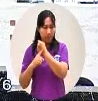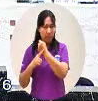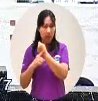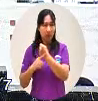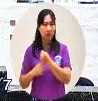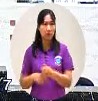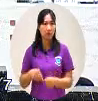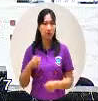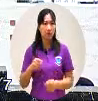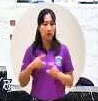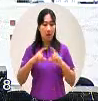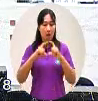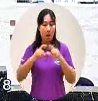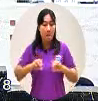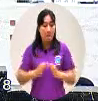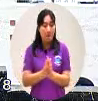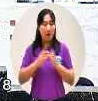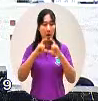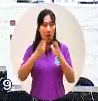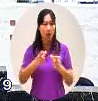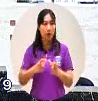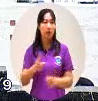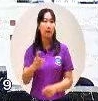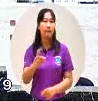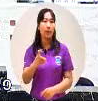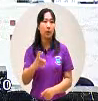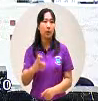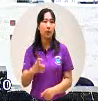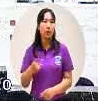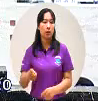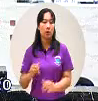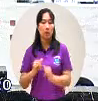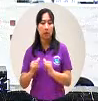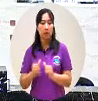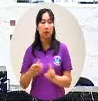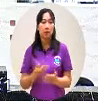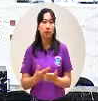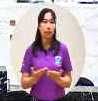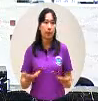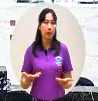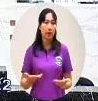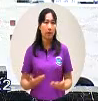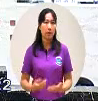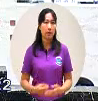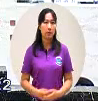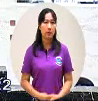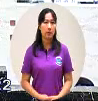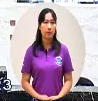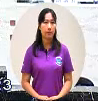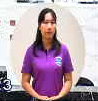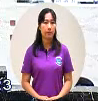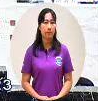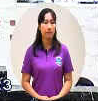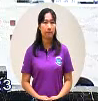使讲一句，咱一句就讲伊无法度，啊伊无法度，伊在咱在百姓影响，无法通适应。 因为这个是原住民